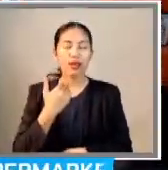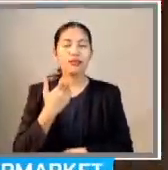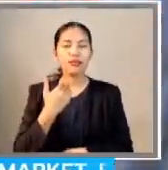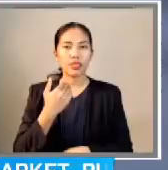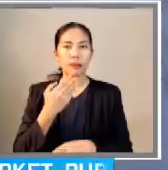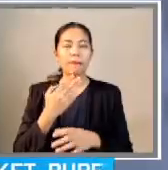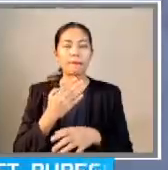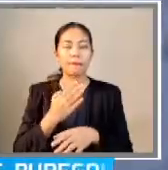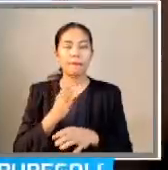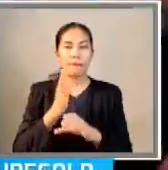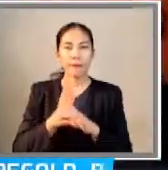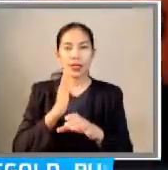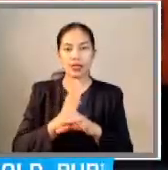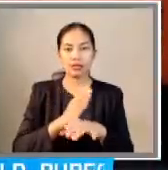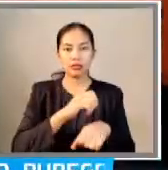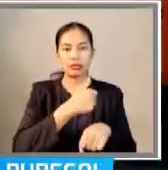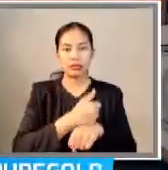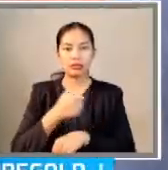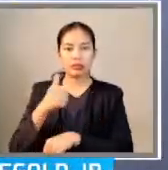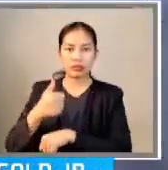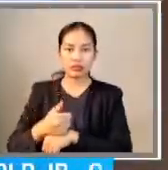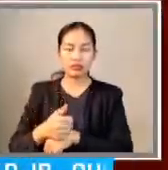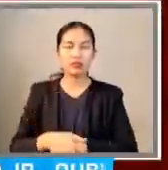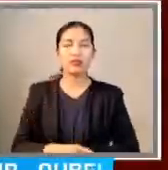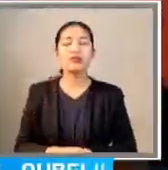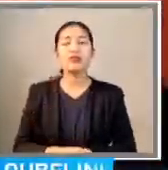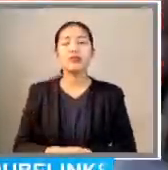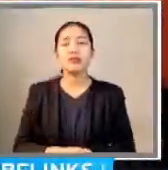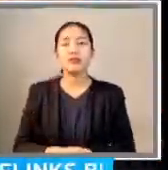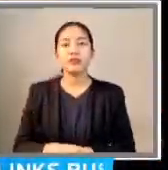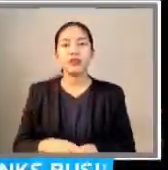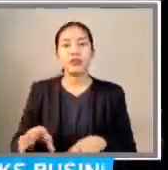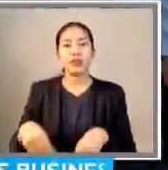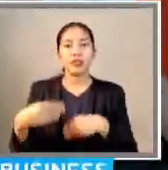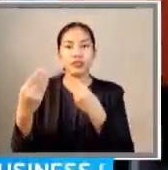ng consortium. Binigyan naman daw ng LTFRB ng hanggang sa